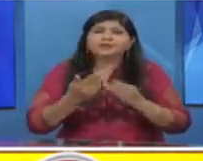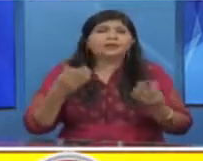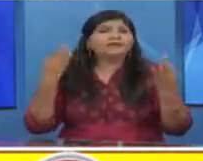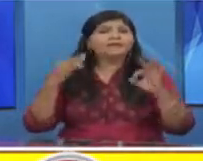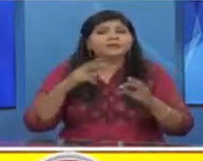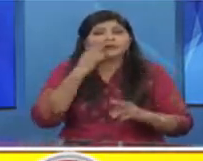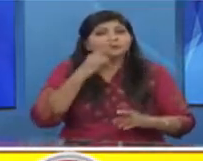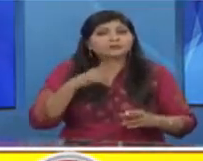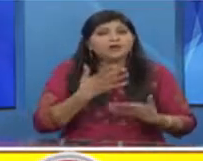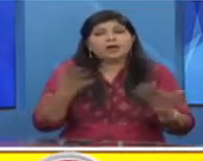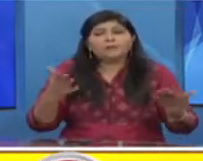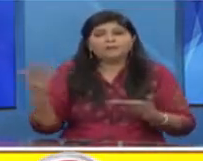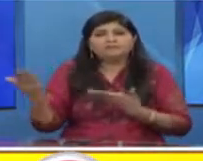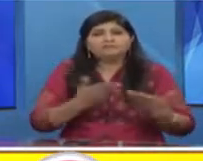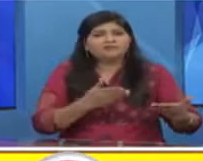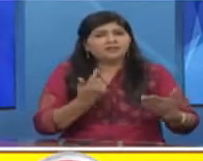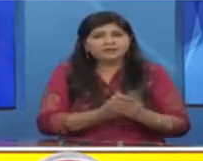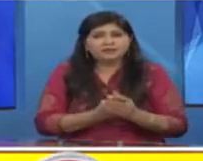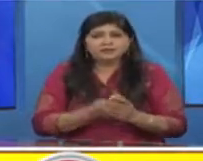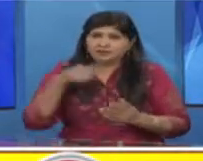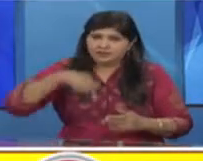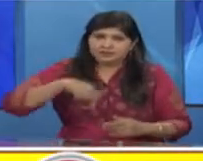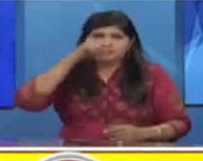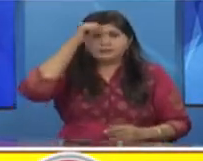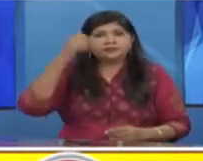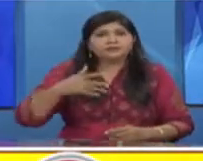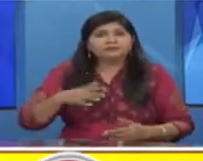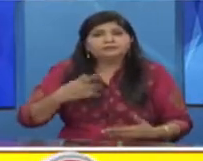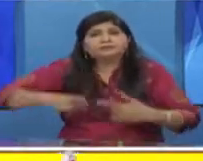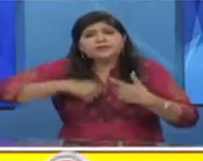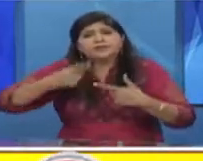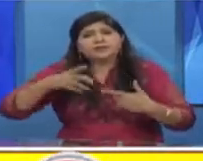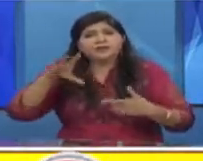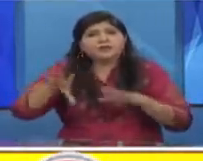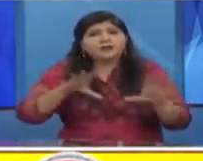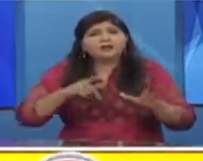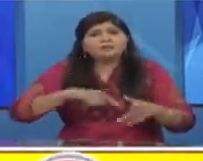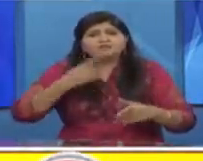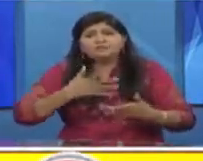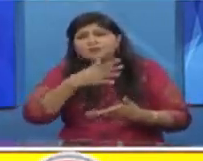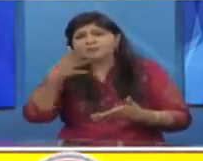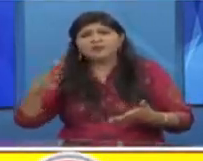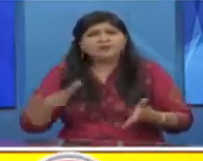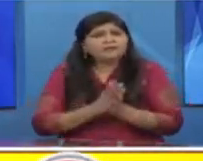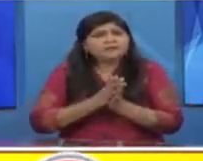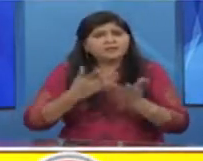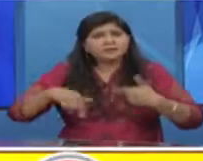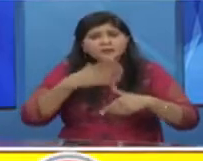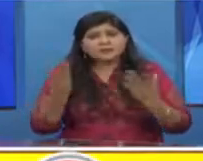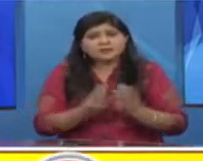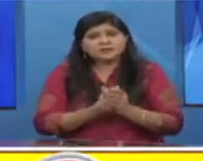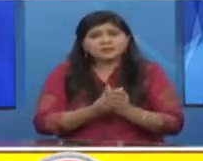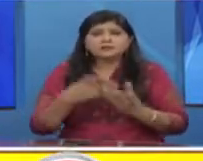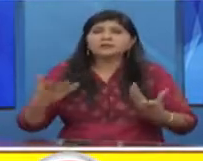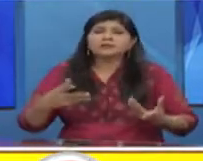का अपना ही आकर्षण है। हमारा भारत जो कंट्री ऑफ फेस्टिवल्स है, उसमें